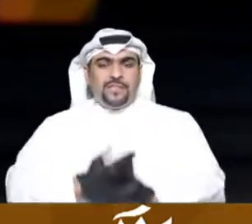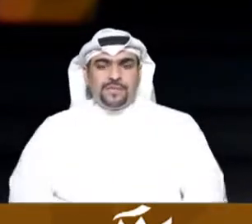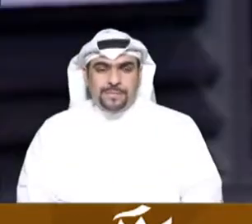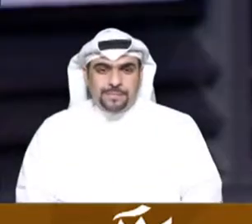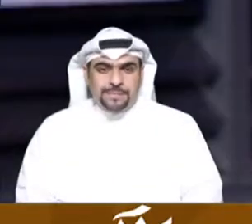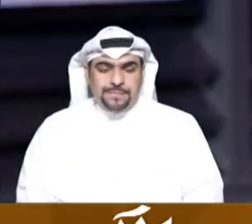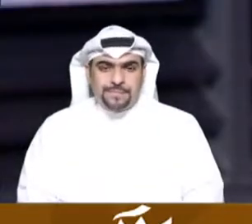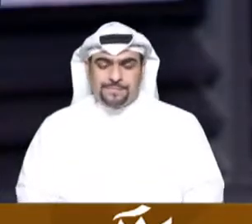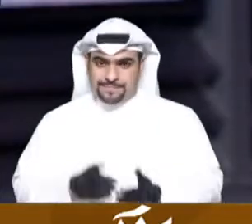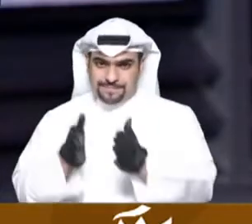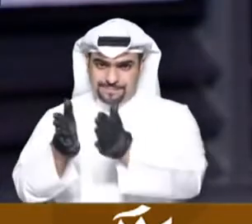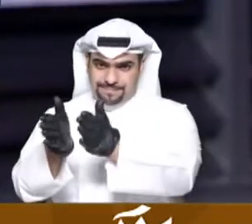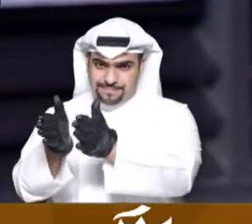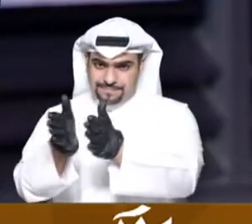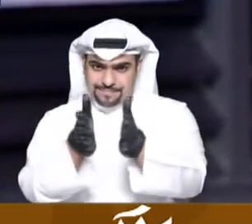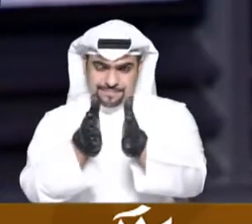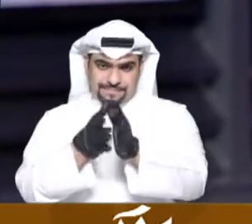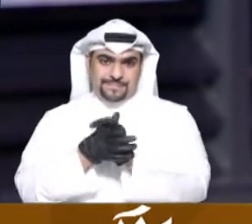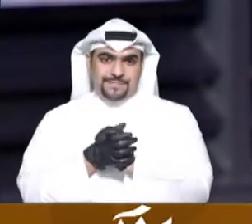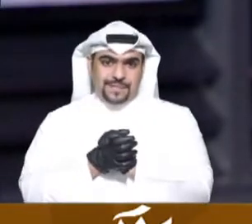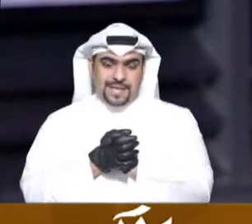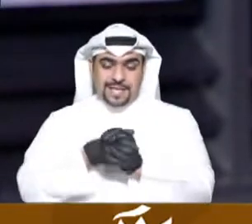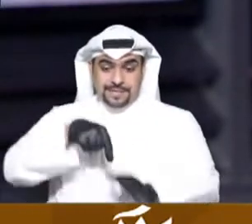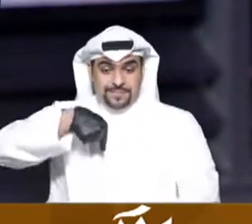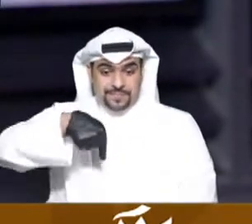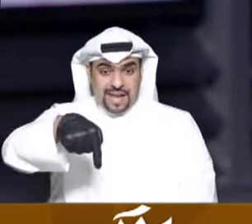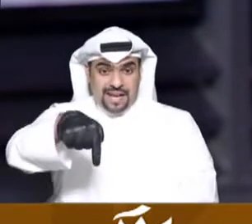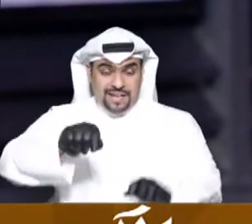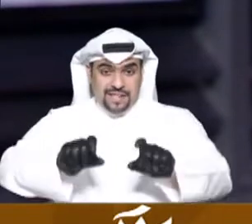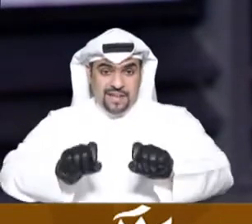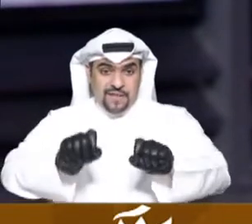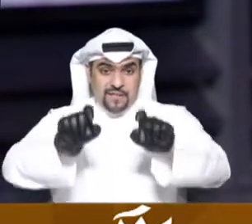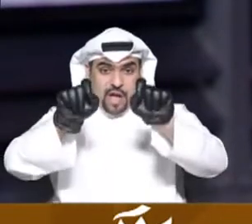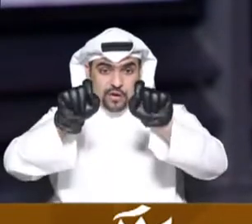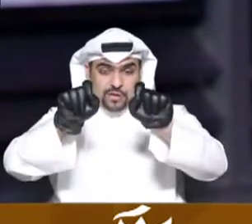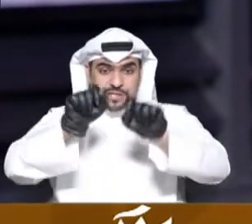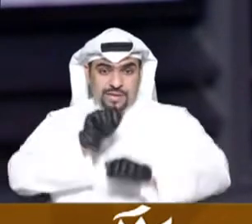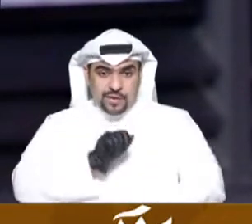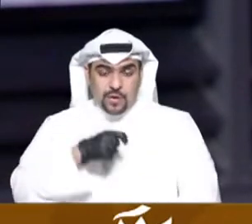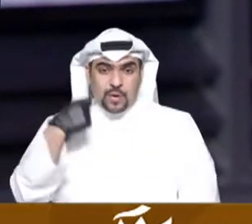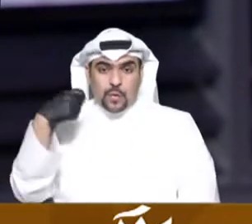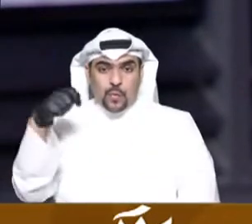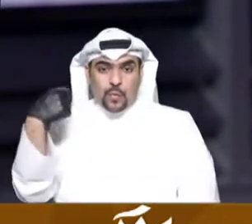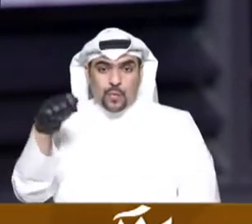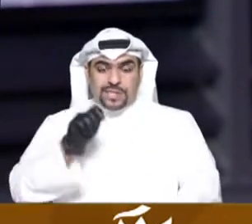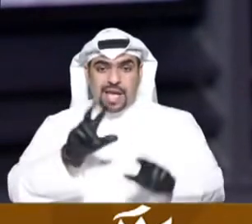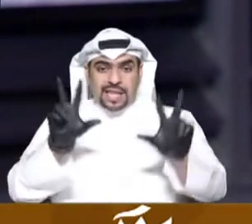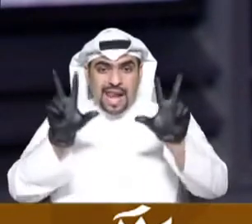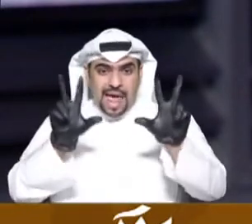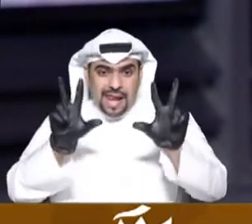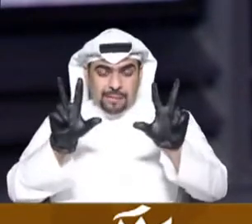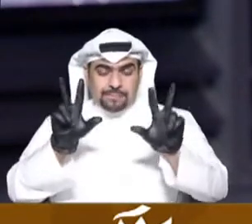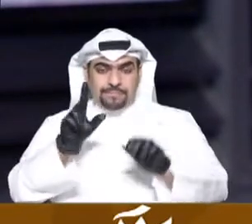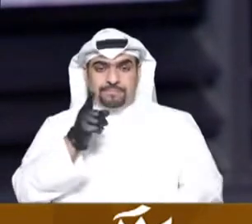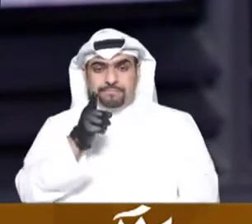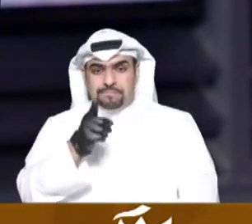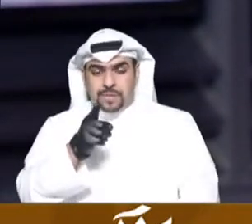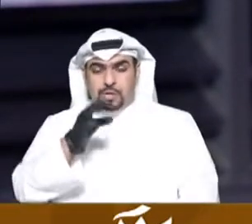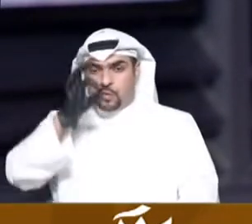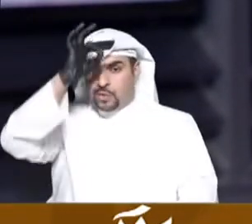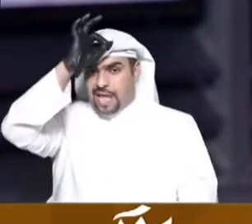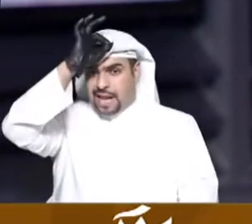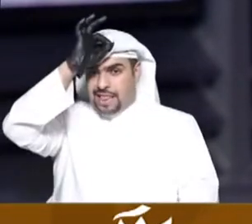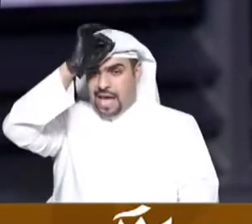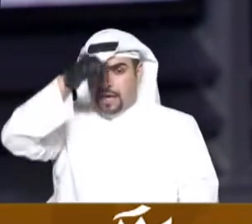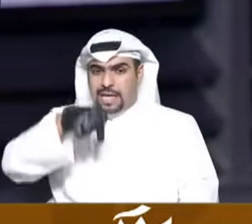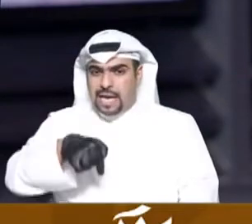دائما يمكن ان شفنا هذه الازمه يمكن اكثر اللي واجهناه يمكن في الجليب والمهبوله اكثر اللي ساكنين او قاطين المناطق